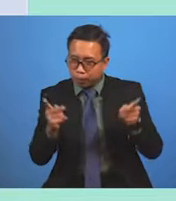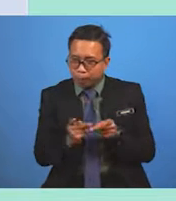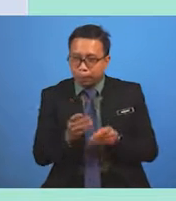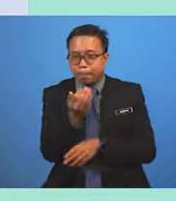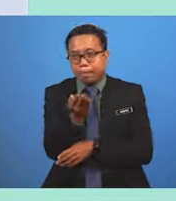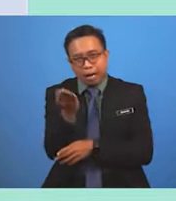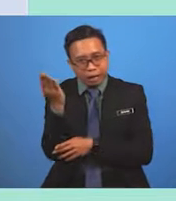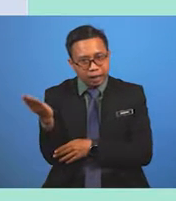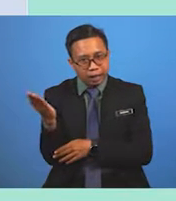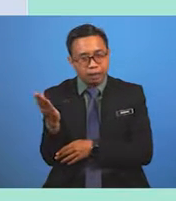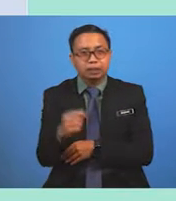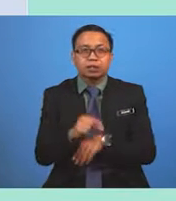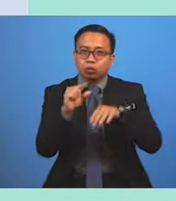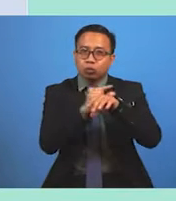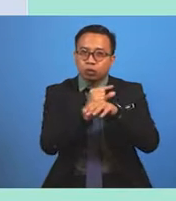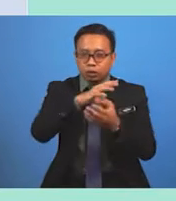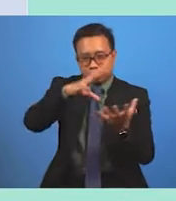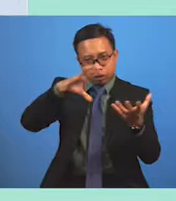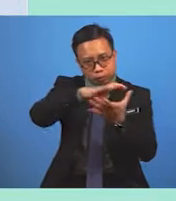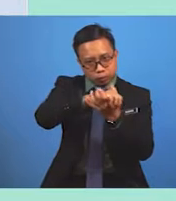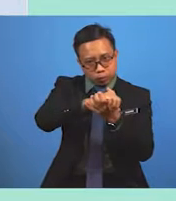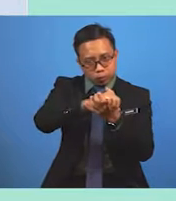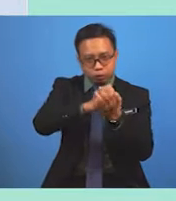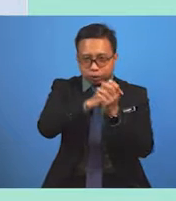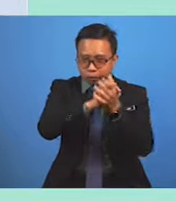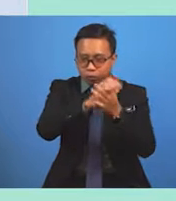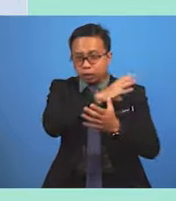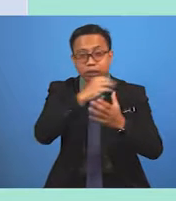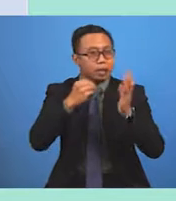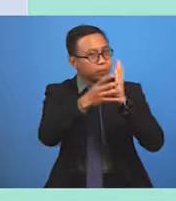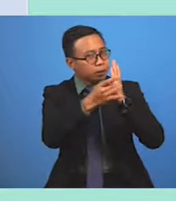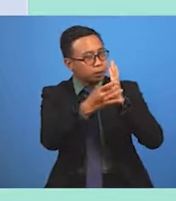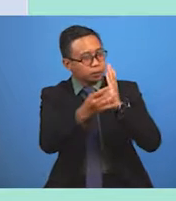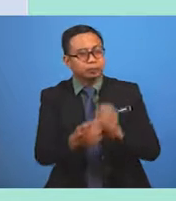yang digunakan adalah campuran sabun dan minyak.